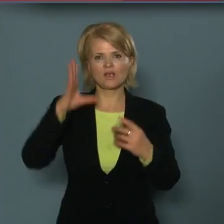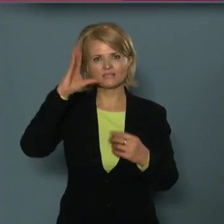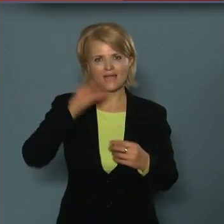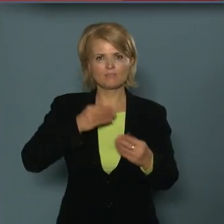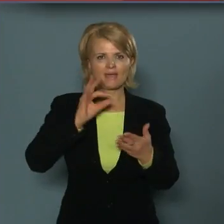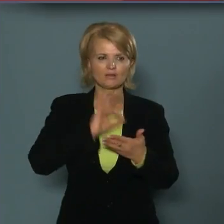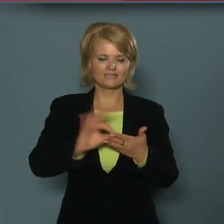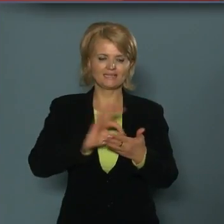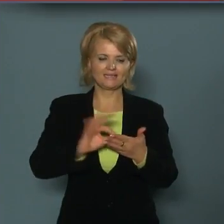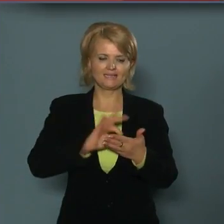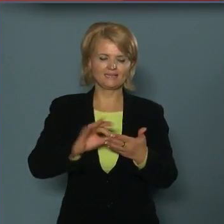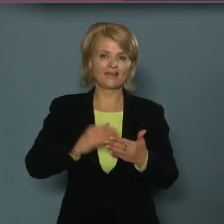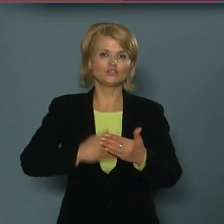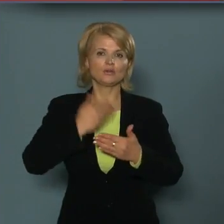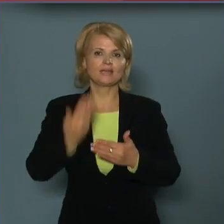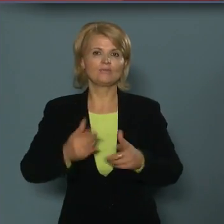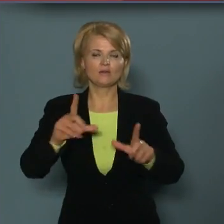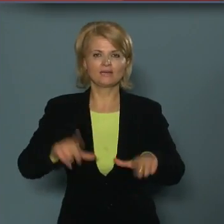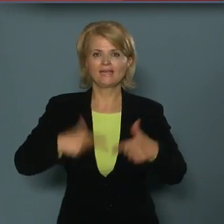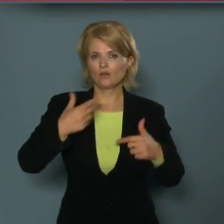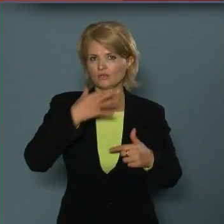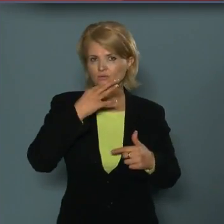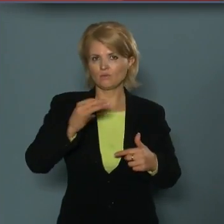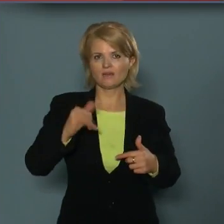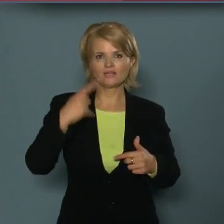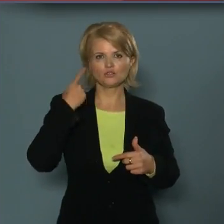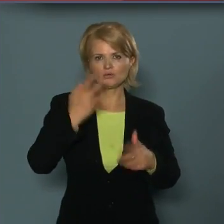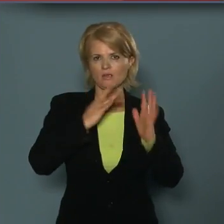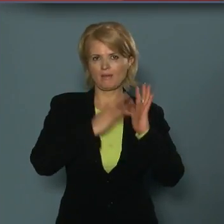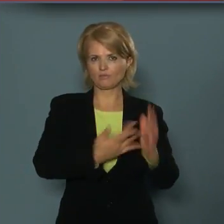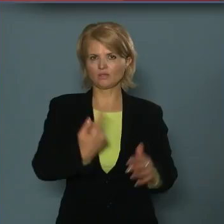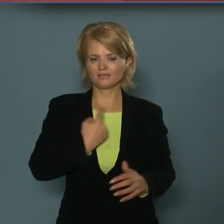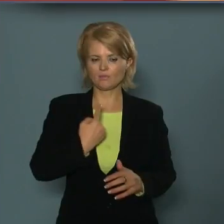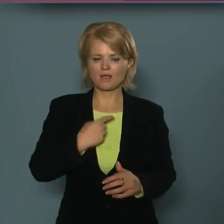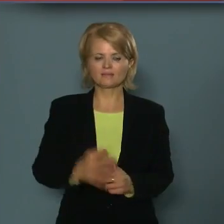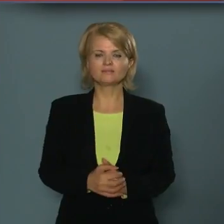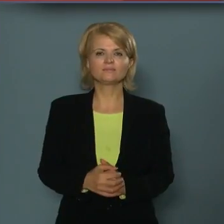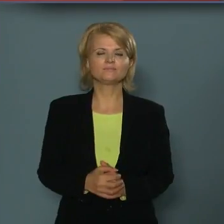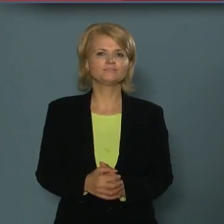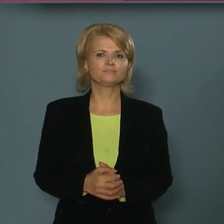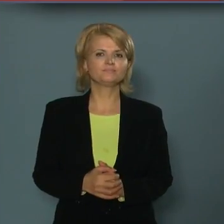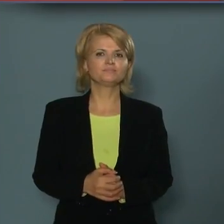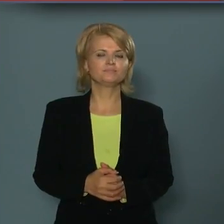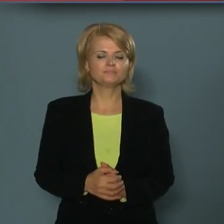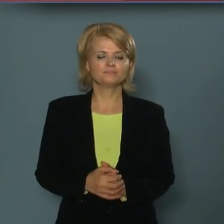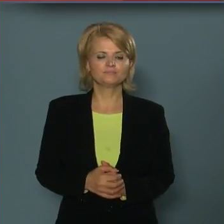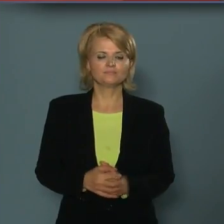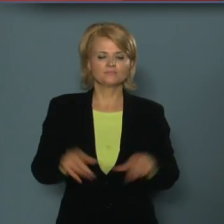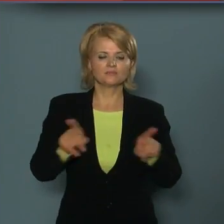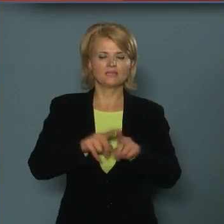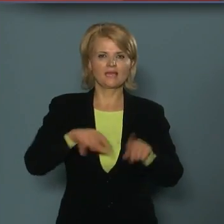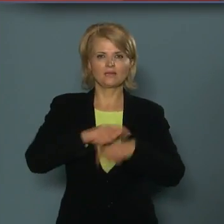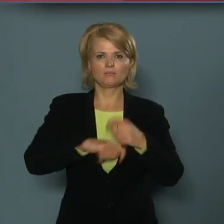az íráson kívül élő szóban is tudja saját magát adni. Ez tartozik hozzá a ilyen